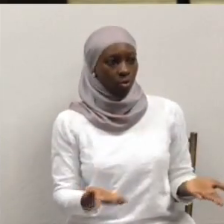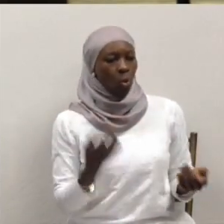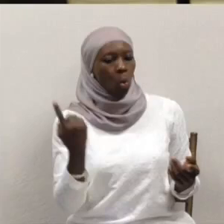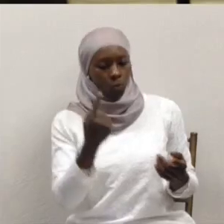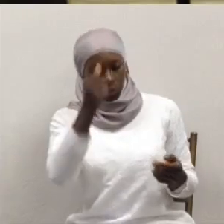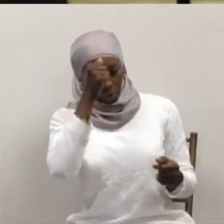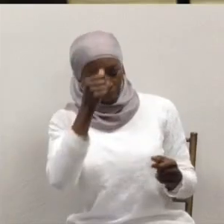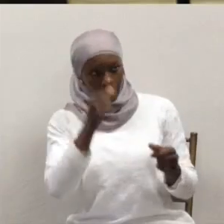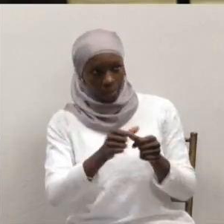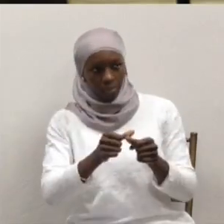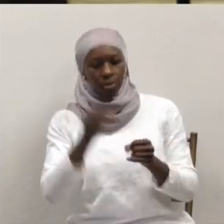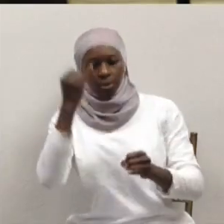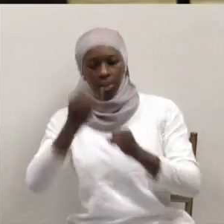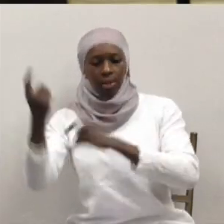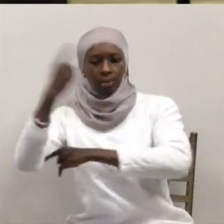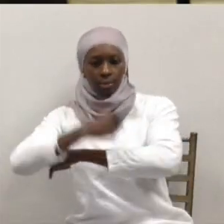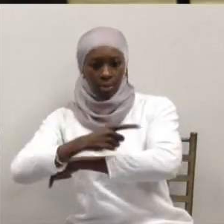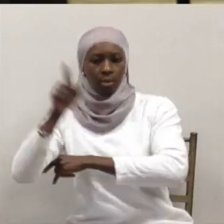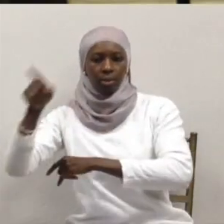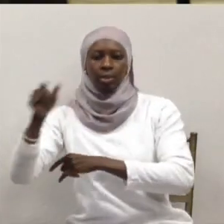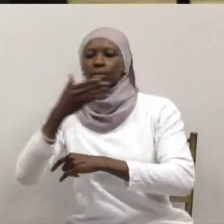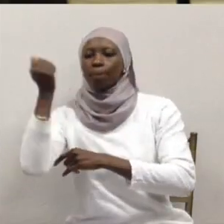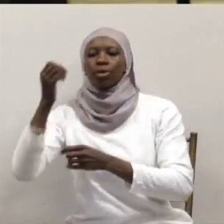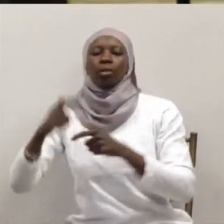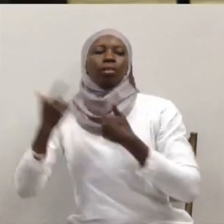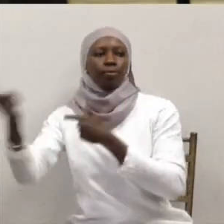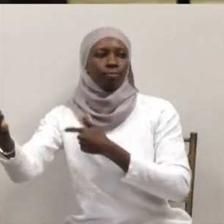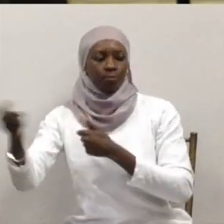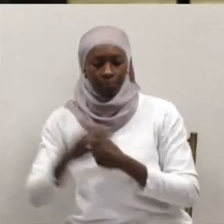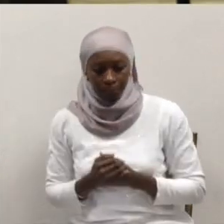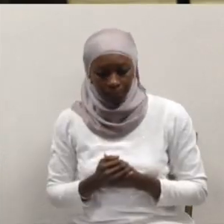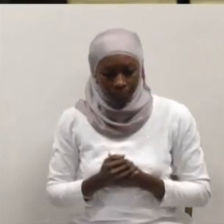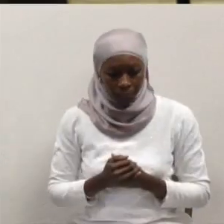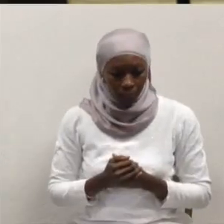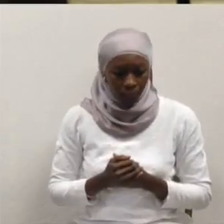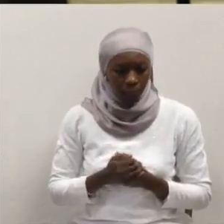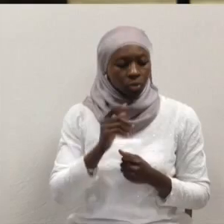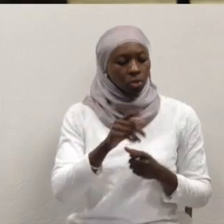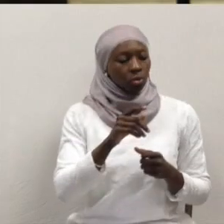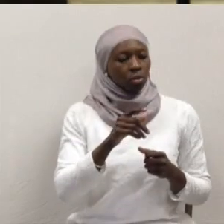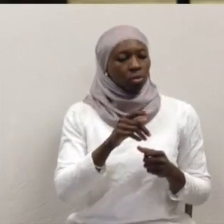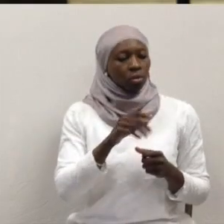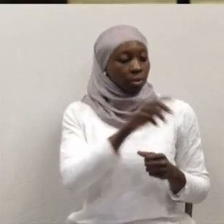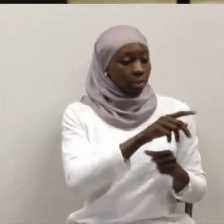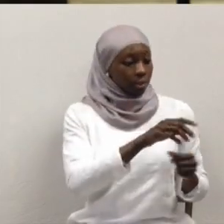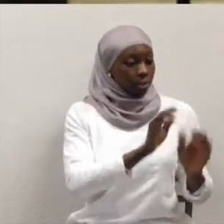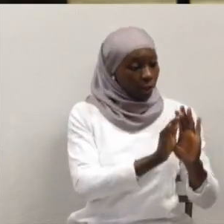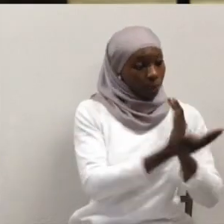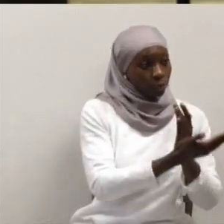story of the Bedouin Arabs who refused to join the Prophet ﷺ for fear of their money and